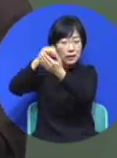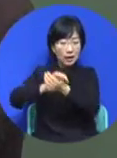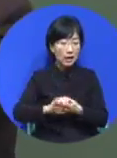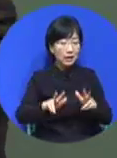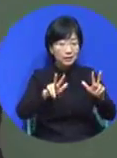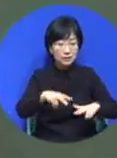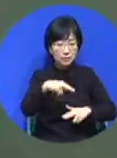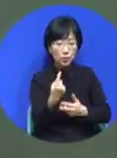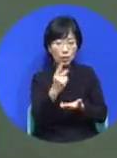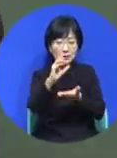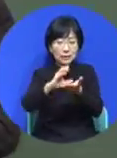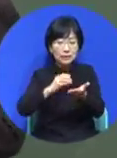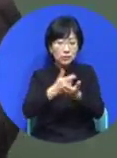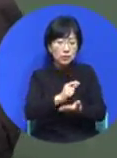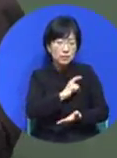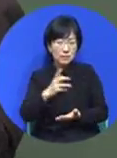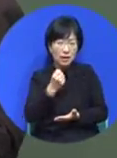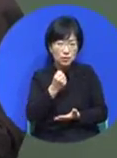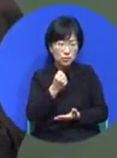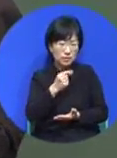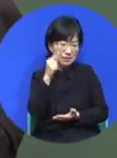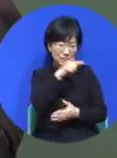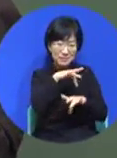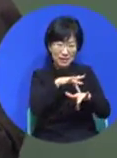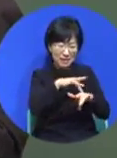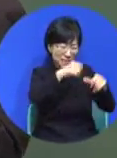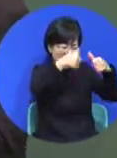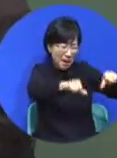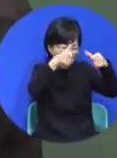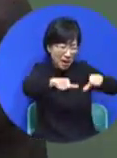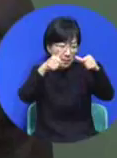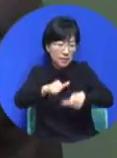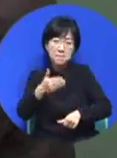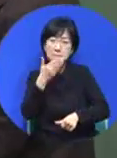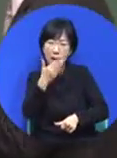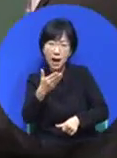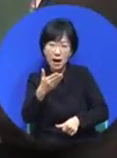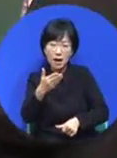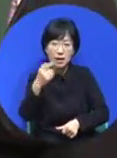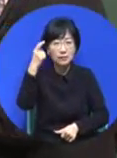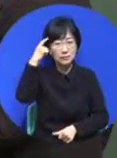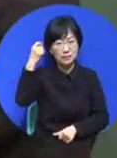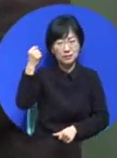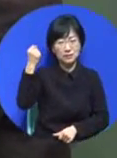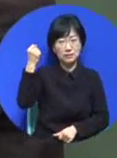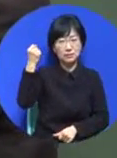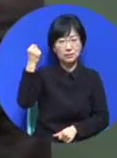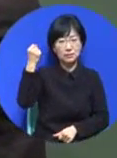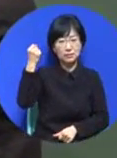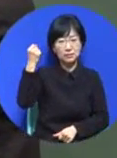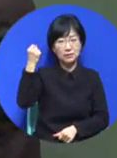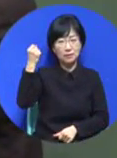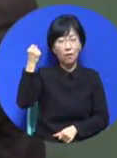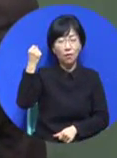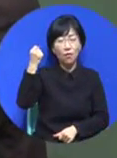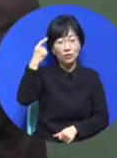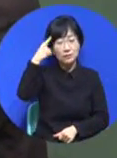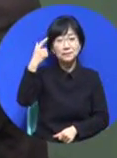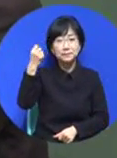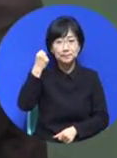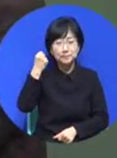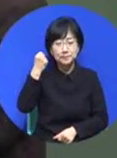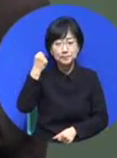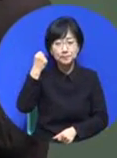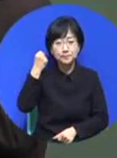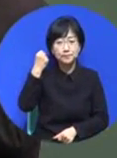이름으로 모든 근세를 꺾을 수 있지 않냐? And even now, He can bind all the forces of darkness in the name of Christ. 그 생각했어요. That's what I